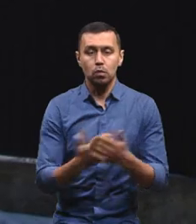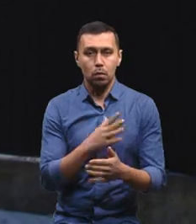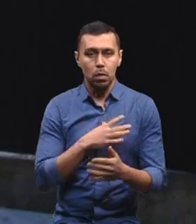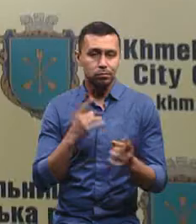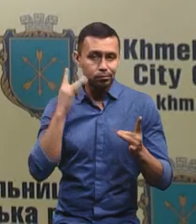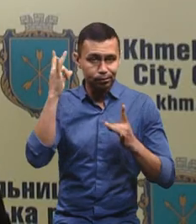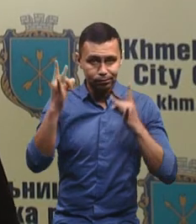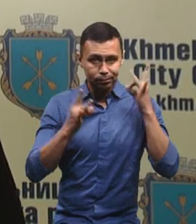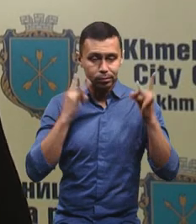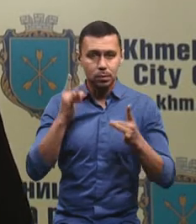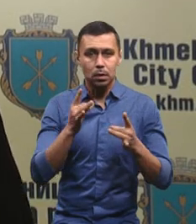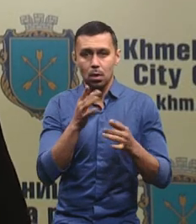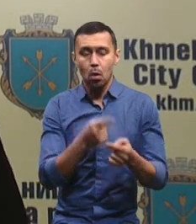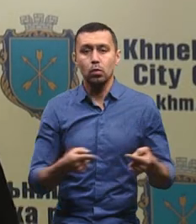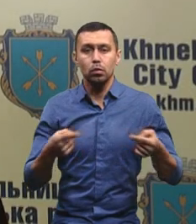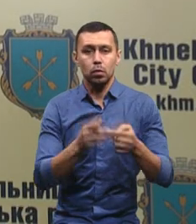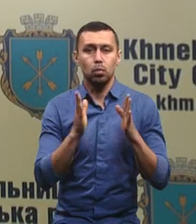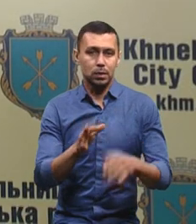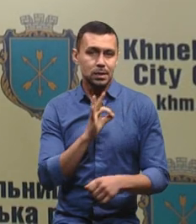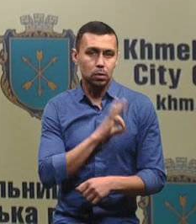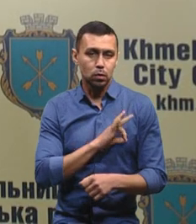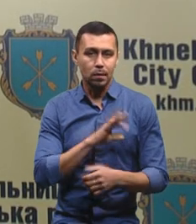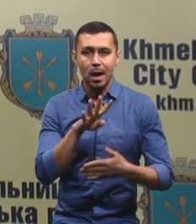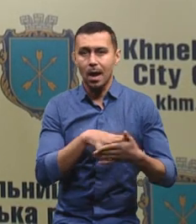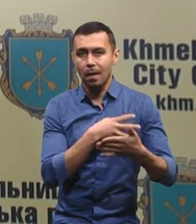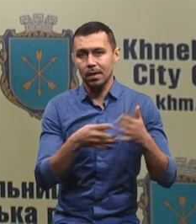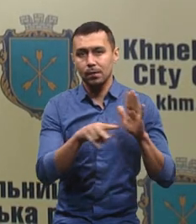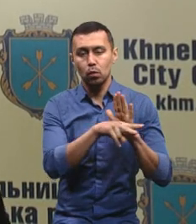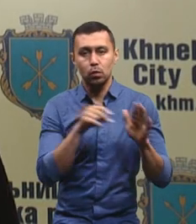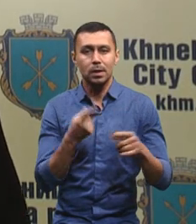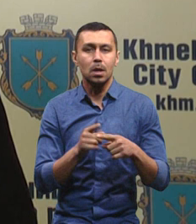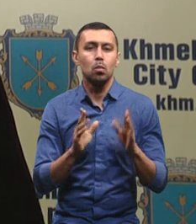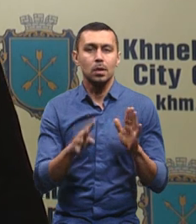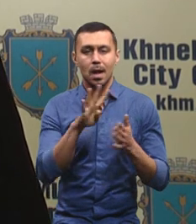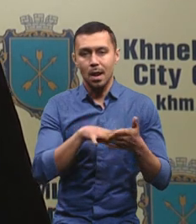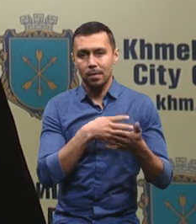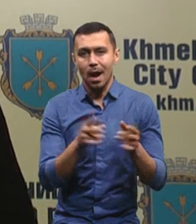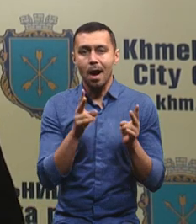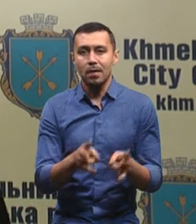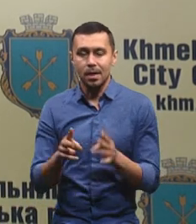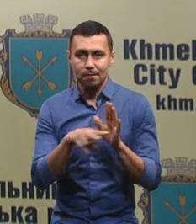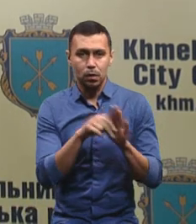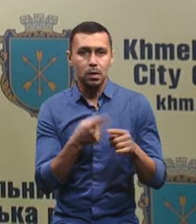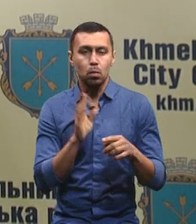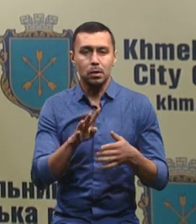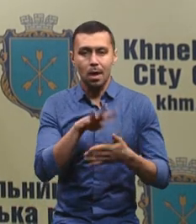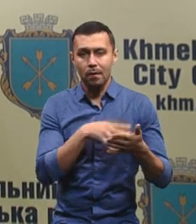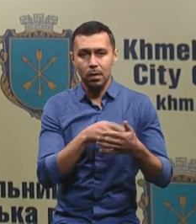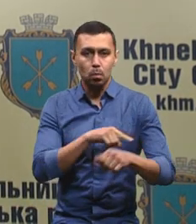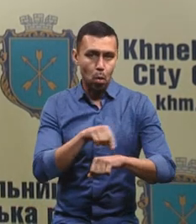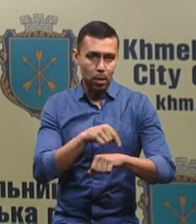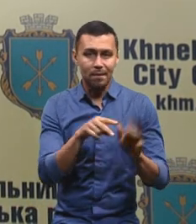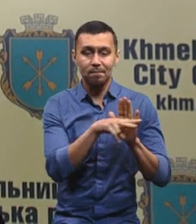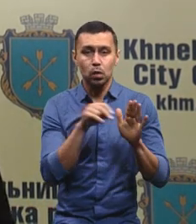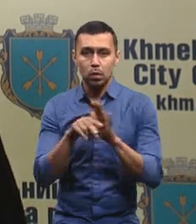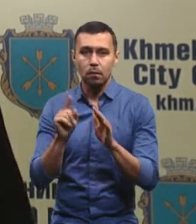повітря на тривога однозначно будуть застосовуватись графік відключень це будуть графіки аварійних відключень це будуть графіки погодинних відключень